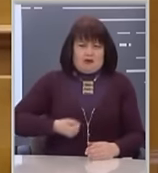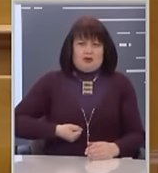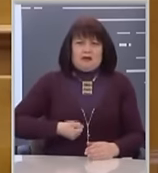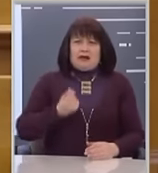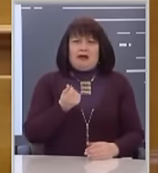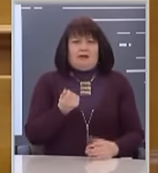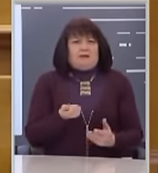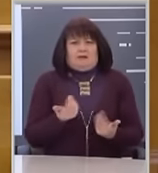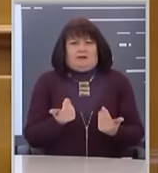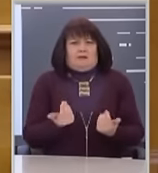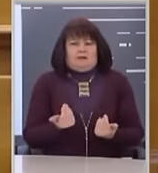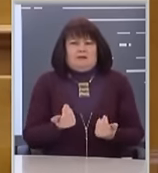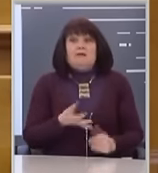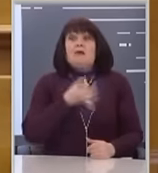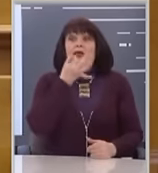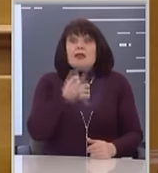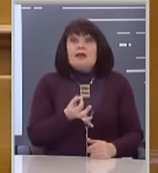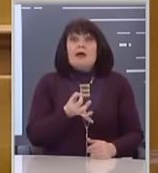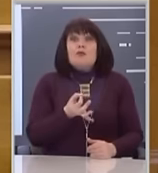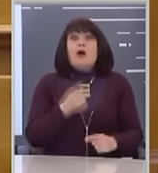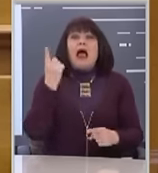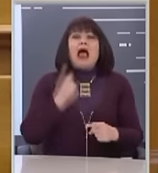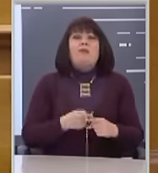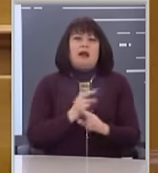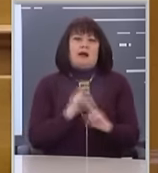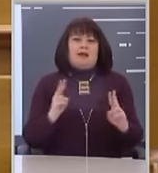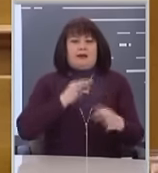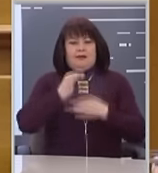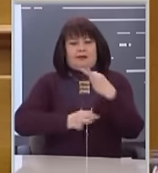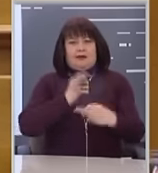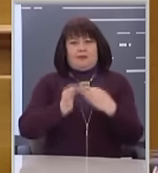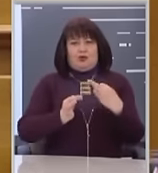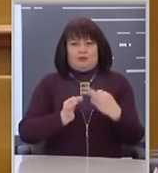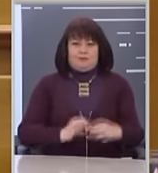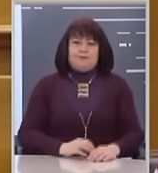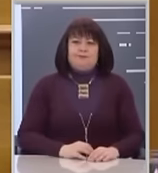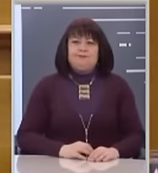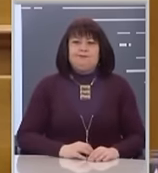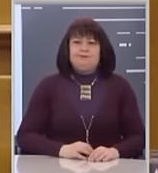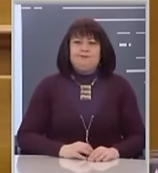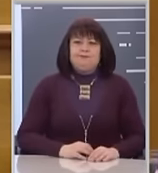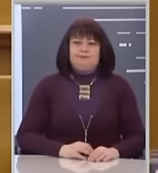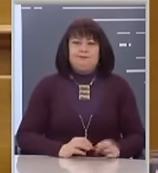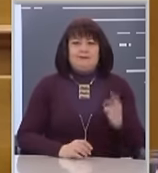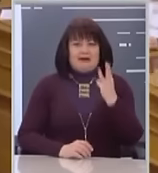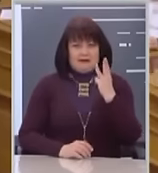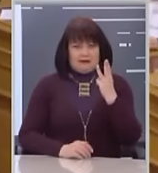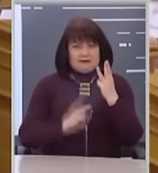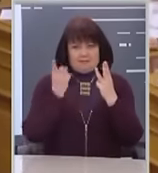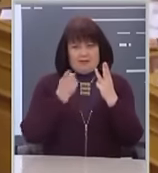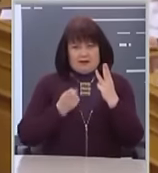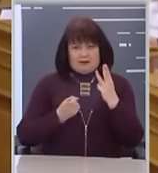πραγματικότητα, σκοπεύω να μιλήσω με λόγια απλά και καθαρά. Θέλω λοιπόν να κάνω 3 παρατηρήσεις.